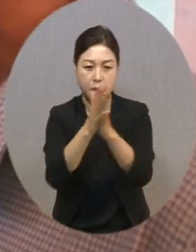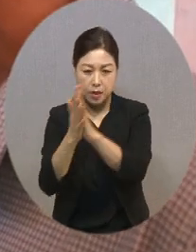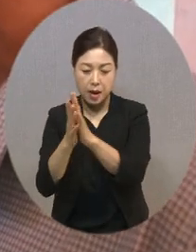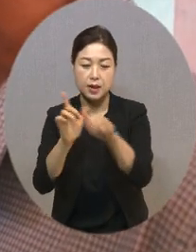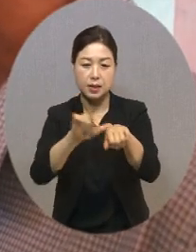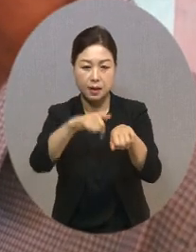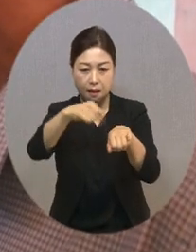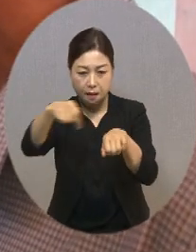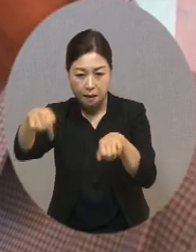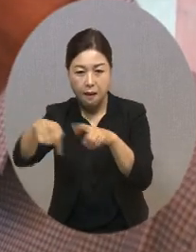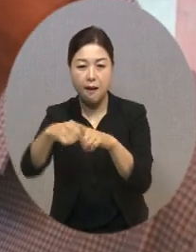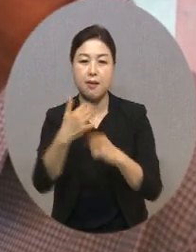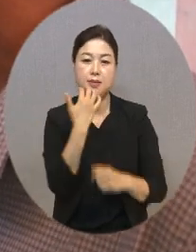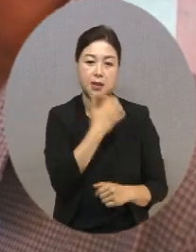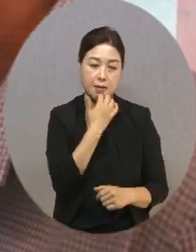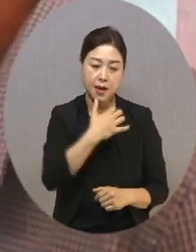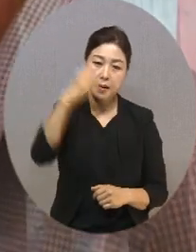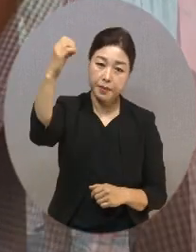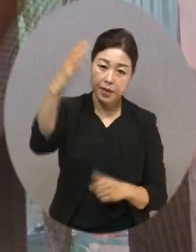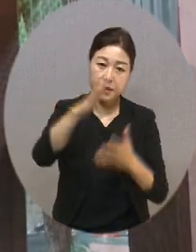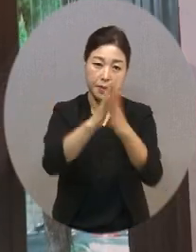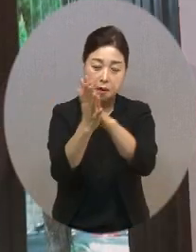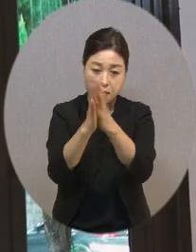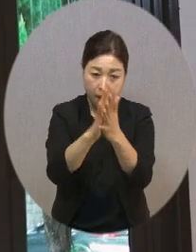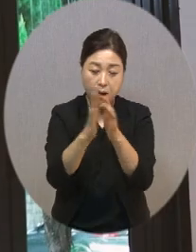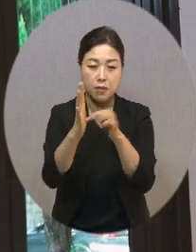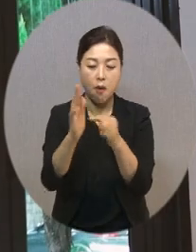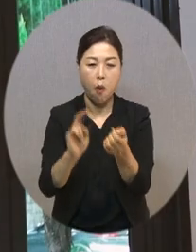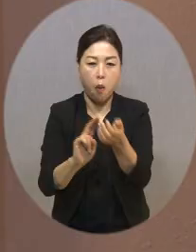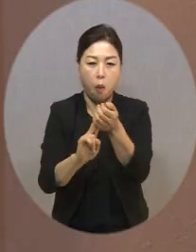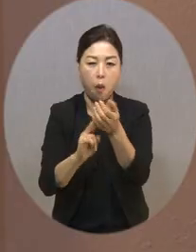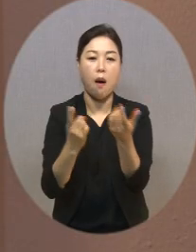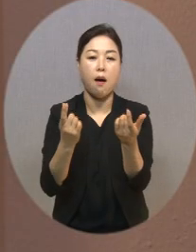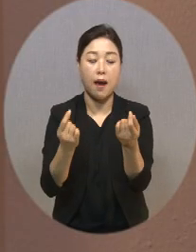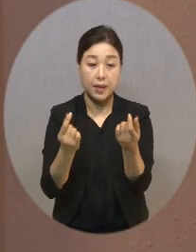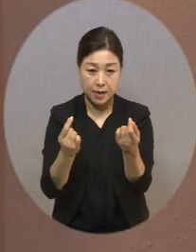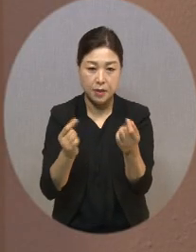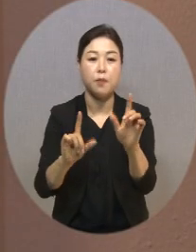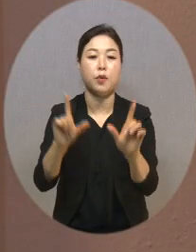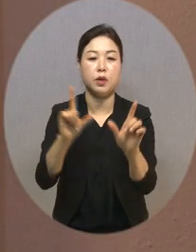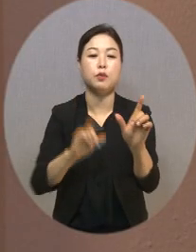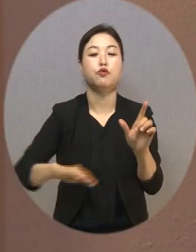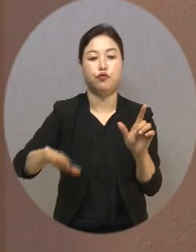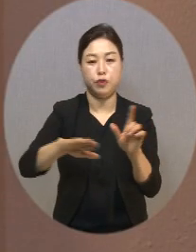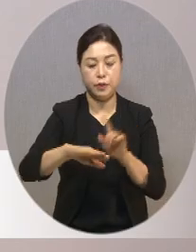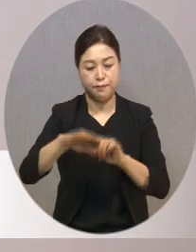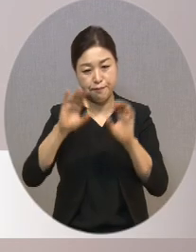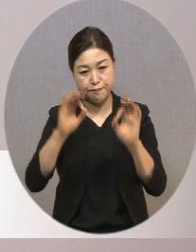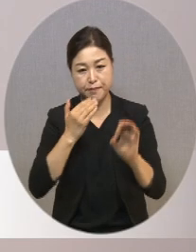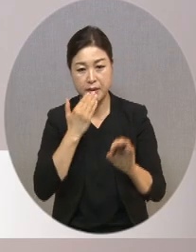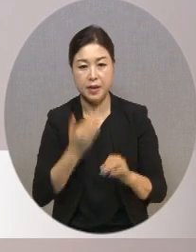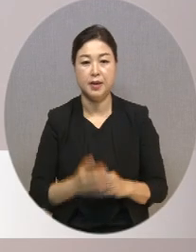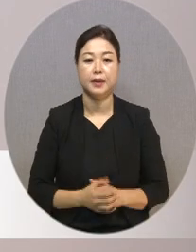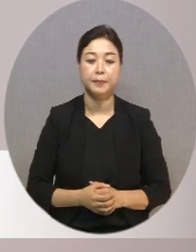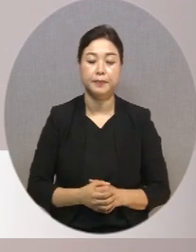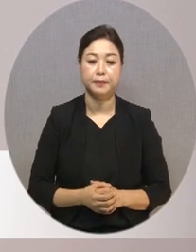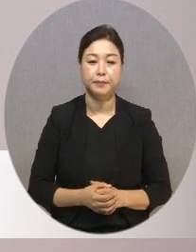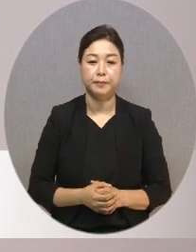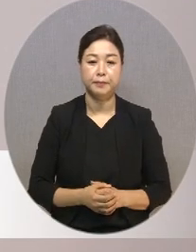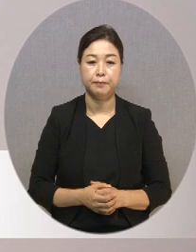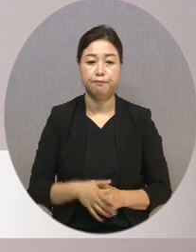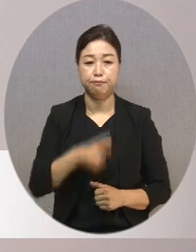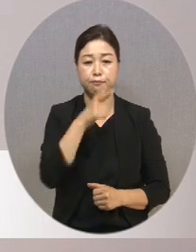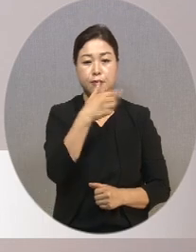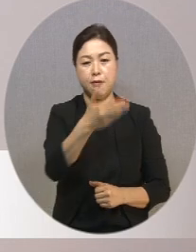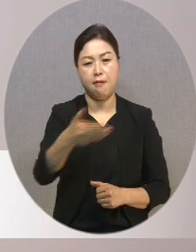따라 색과 빛이 변하는 기적이 이미 우리 곁에 있습니다. 물을 많이 그리게